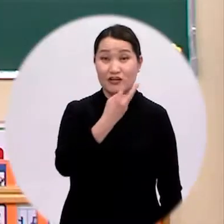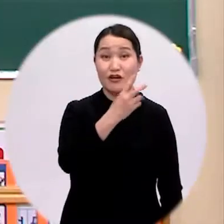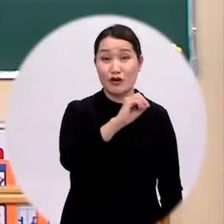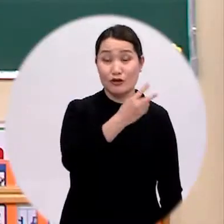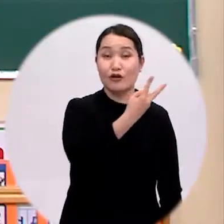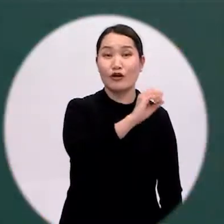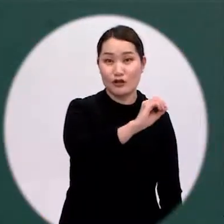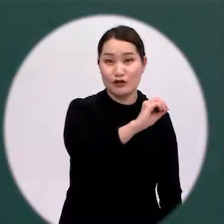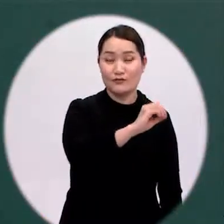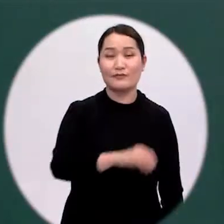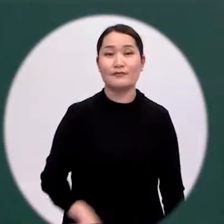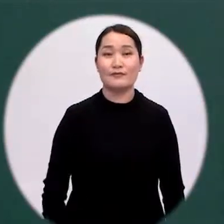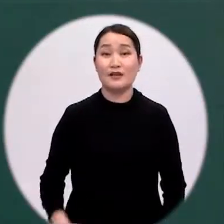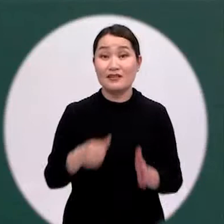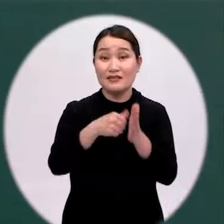дээрээ бичээ.